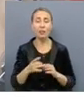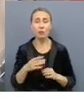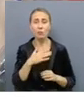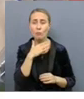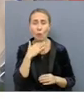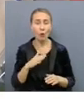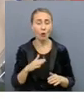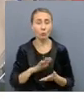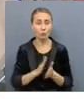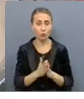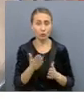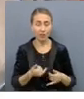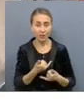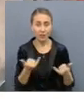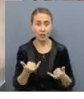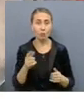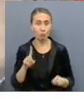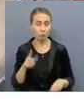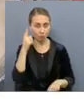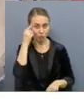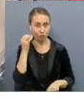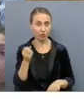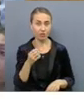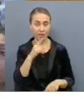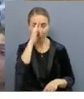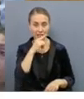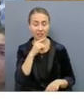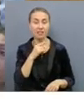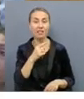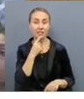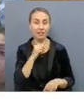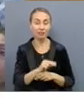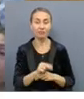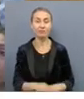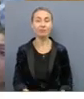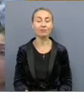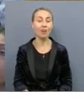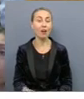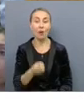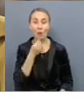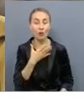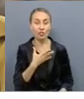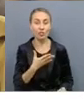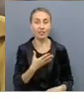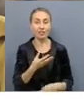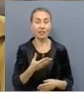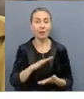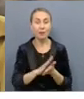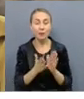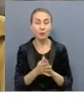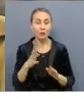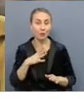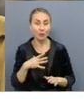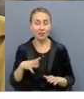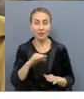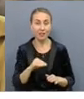желающий может освоить язык, как минимум разговорный. Торжество прошло в очень позитивной атмосфере. Акмолинцы, подводя итоги, обозначили, что